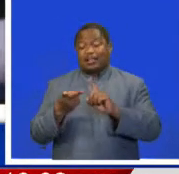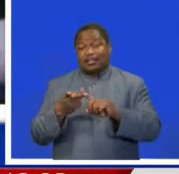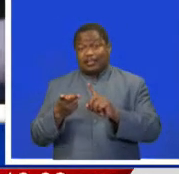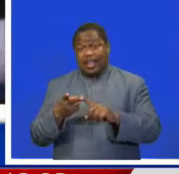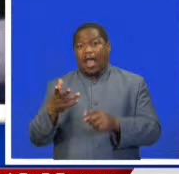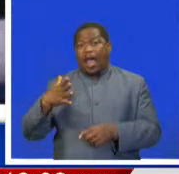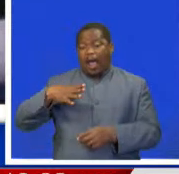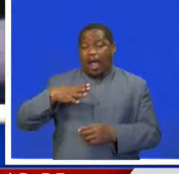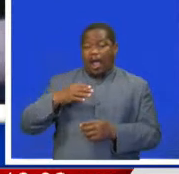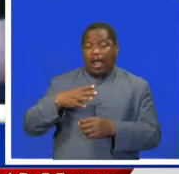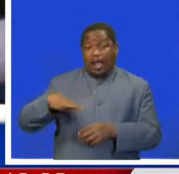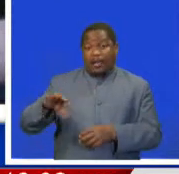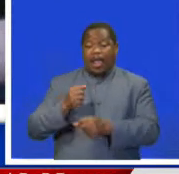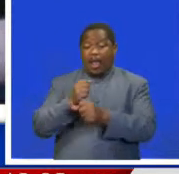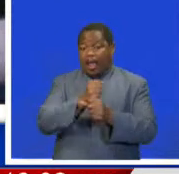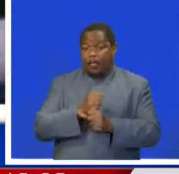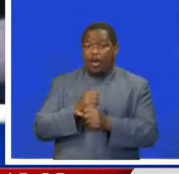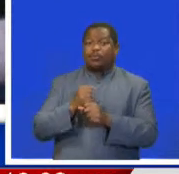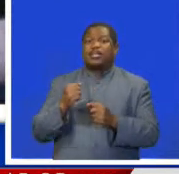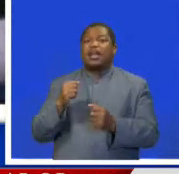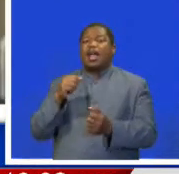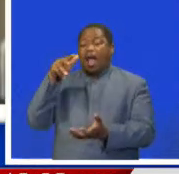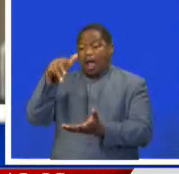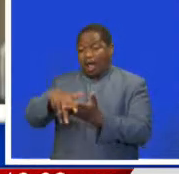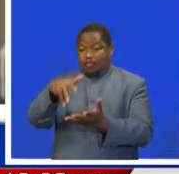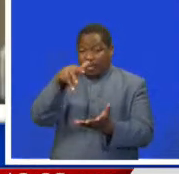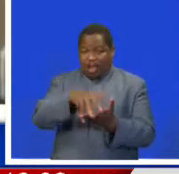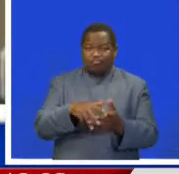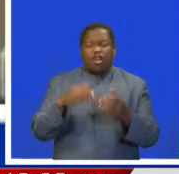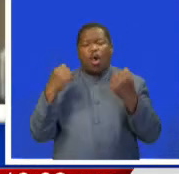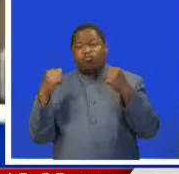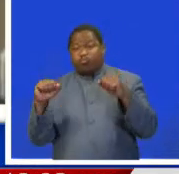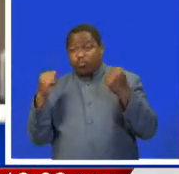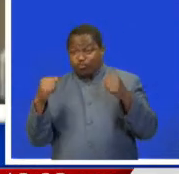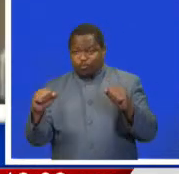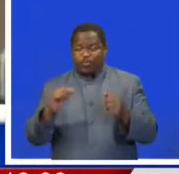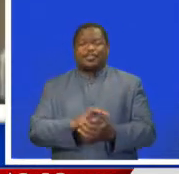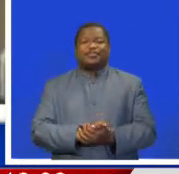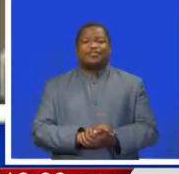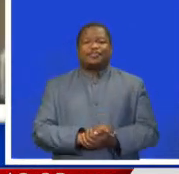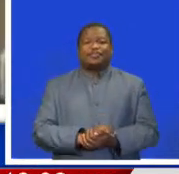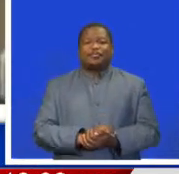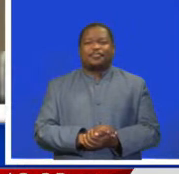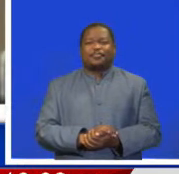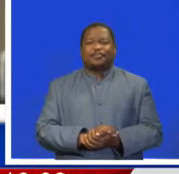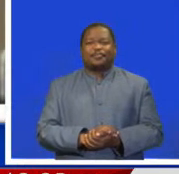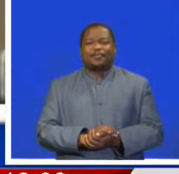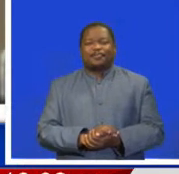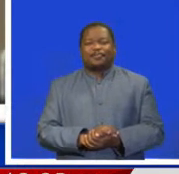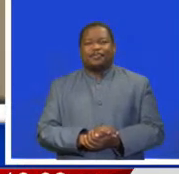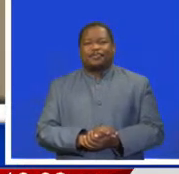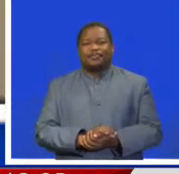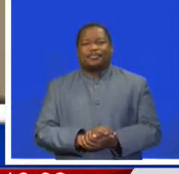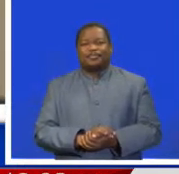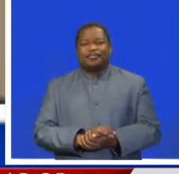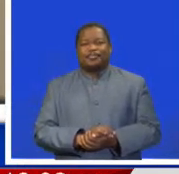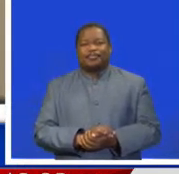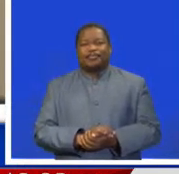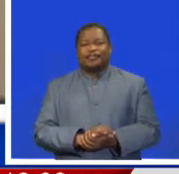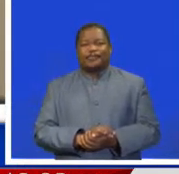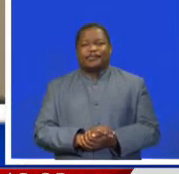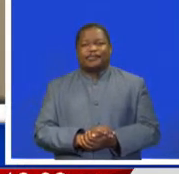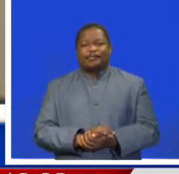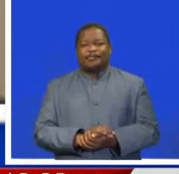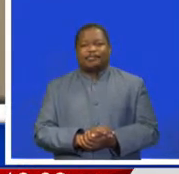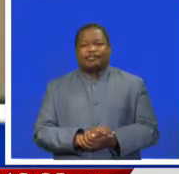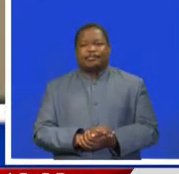welihovisi lengcweti yetemthetho uchaze kabanzi kuleli komiti ngale mithetho nangetindlela lekumele basebenze ngato le kona lefuna